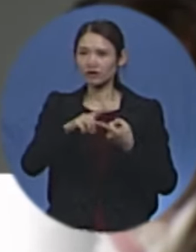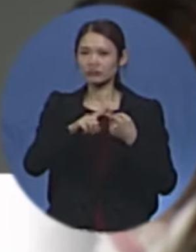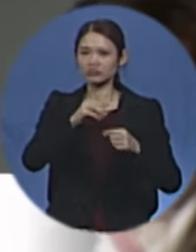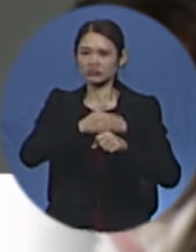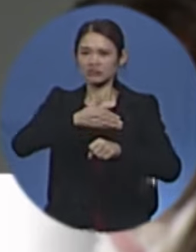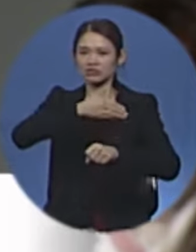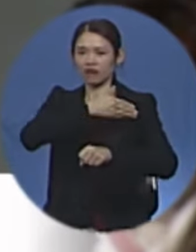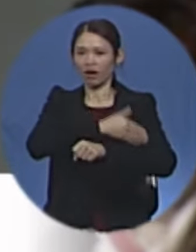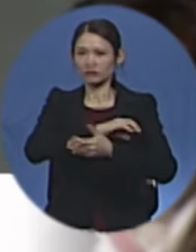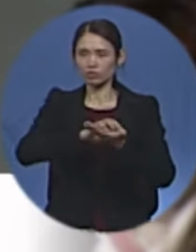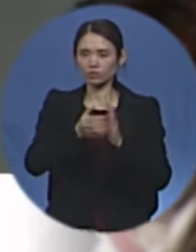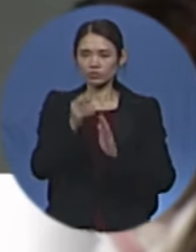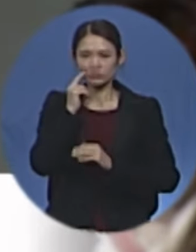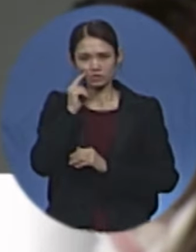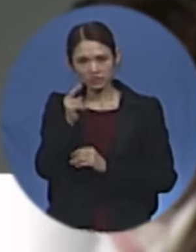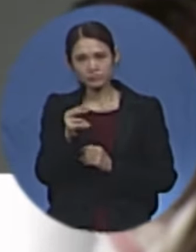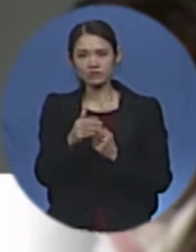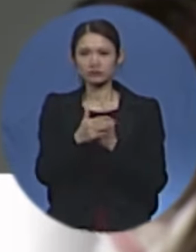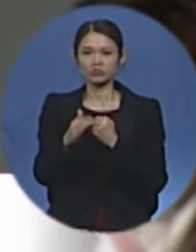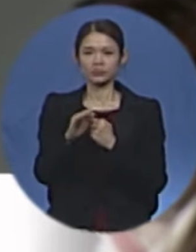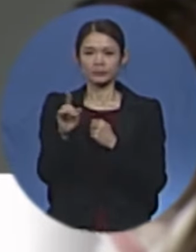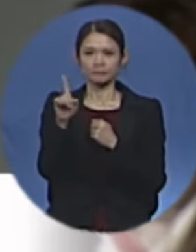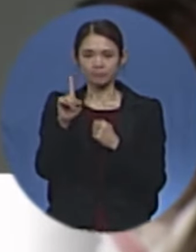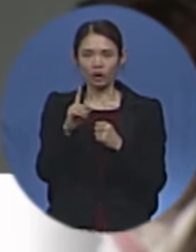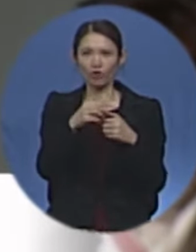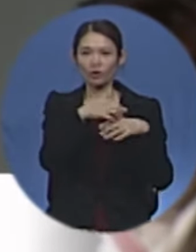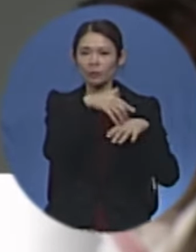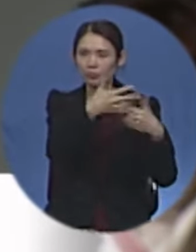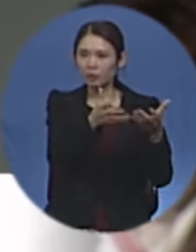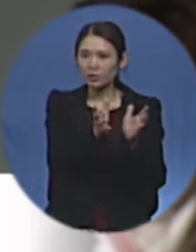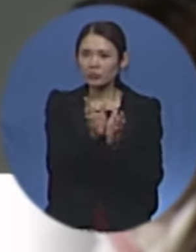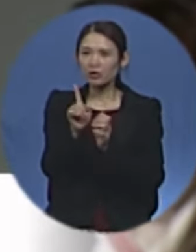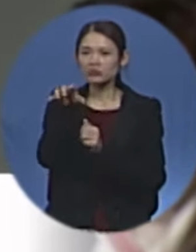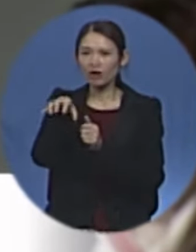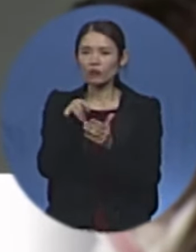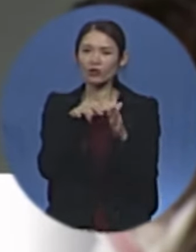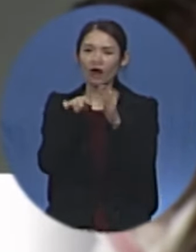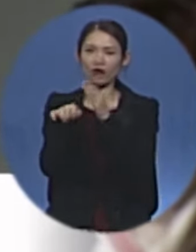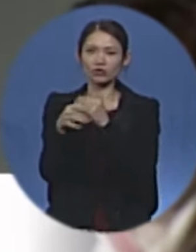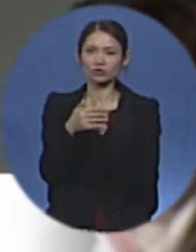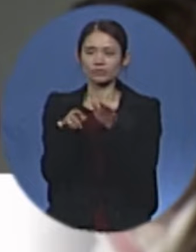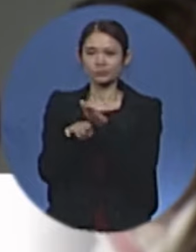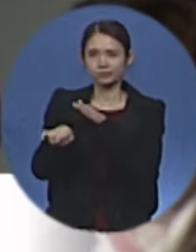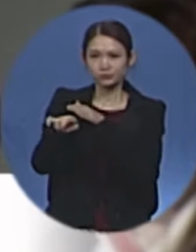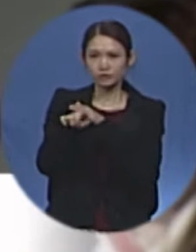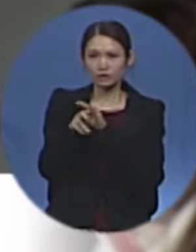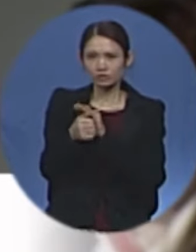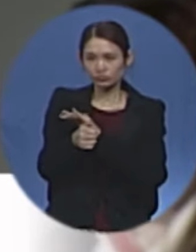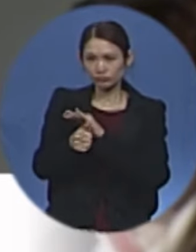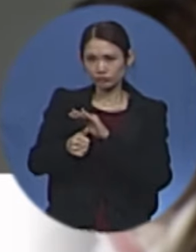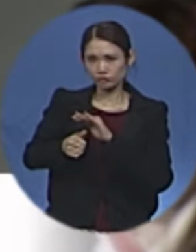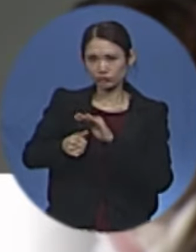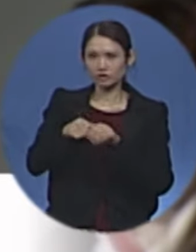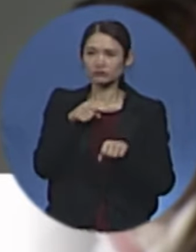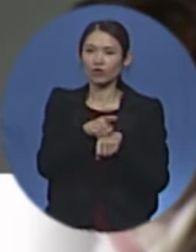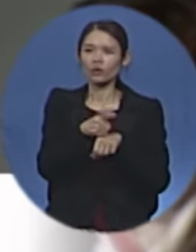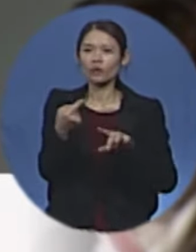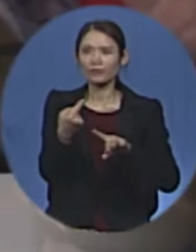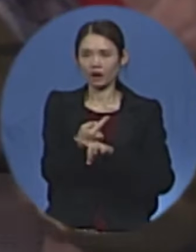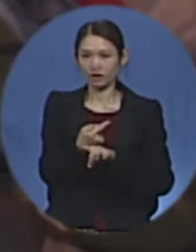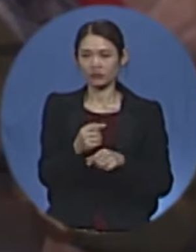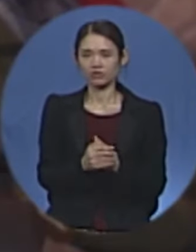정도였다. 그래서 어느 모임, 어느 장소에서든 나서지 않고 늘 들어주는 성격으로